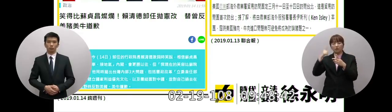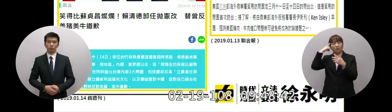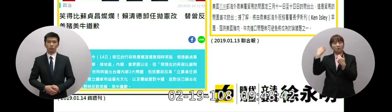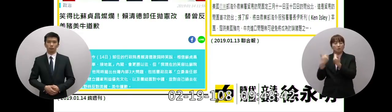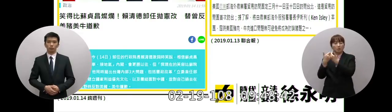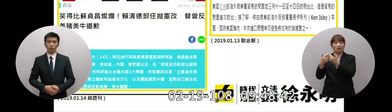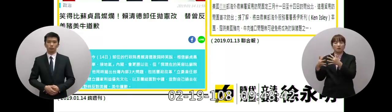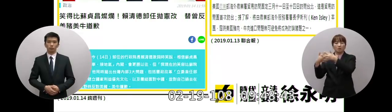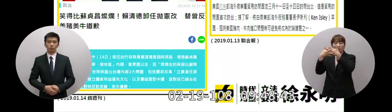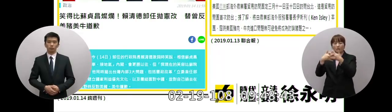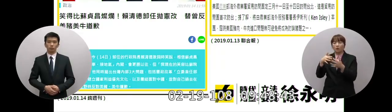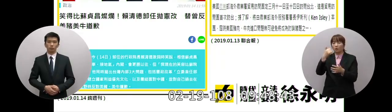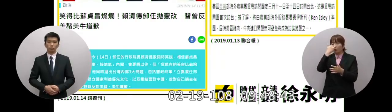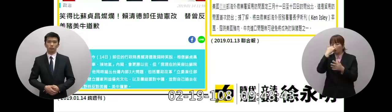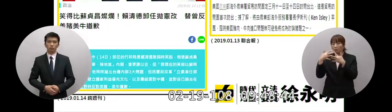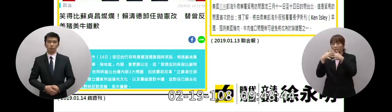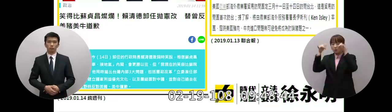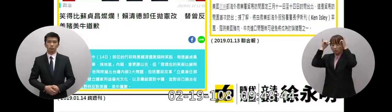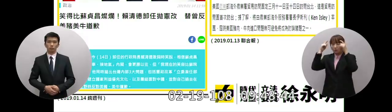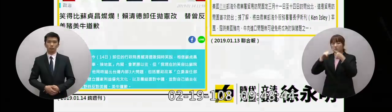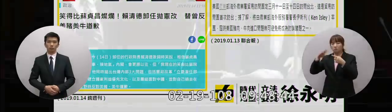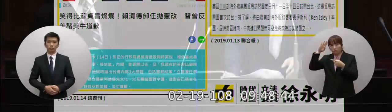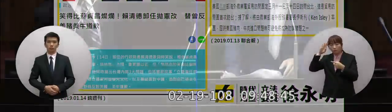美猪美牛道歉。